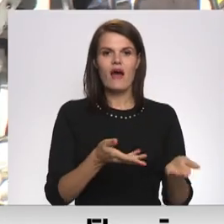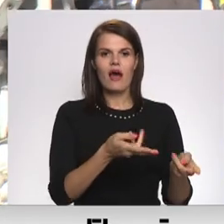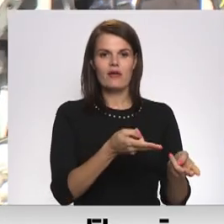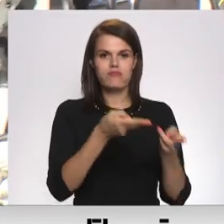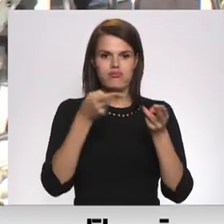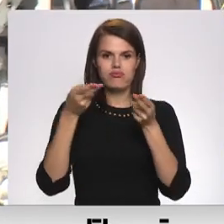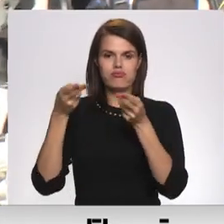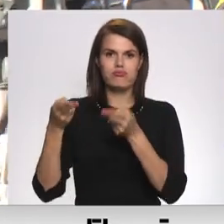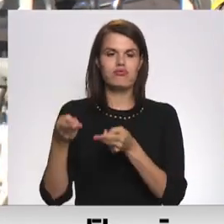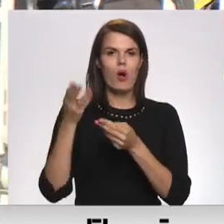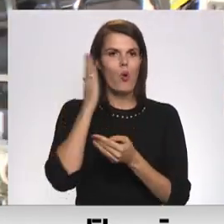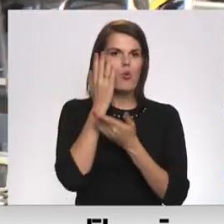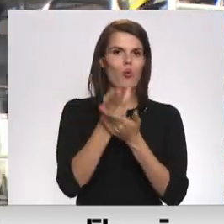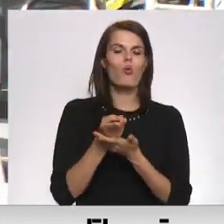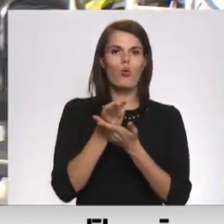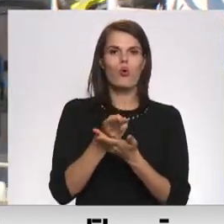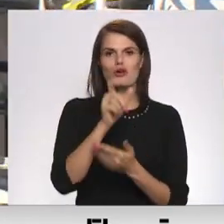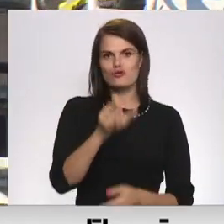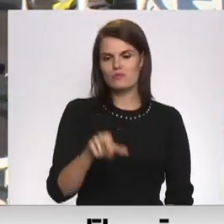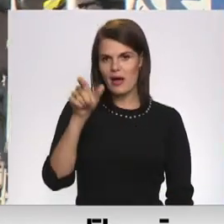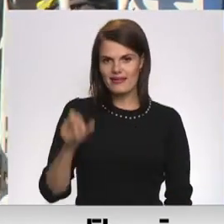gulošus pacientus.